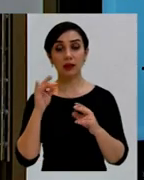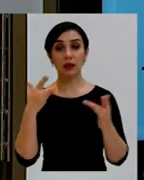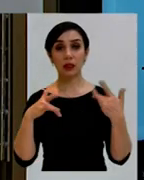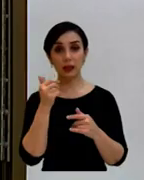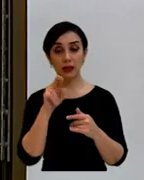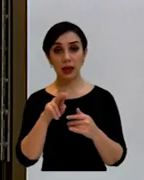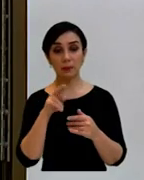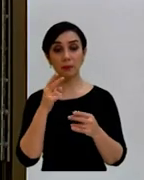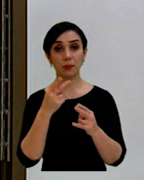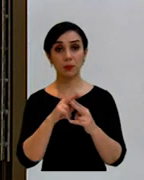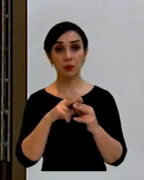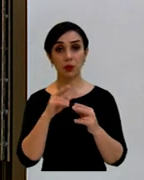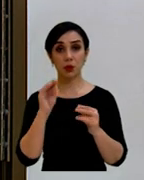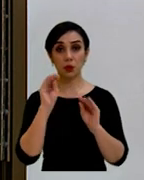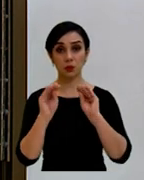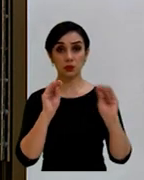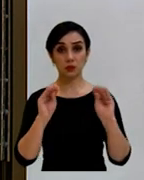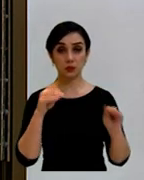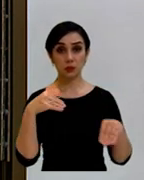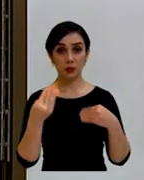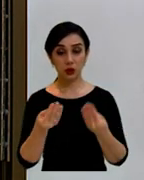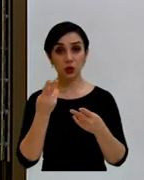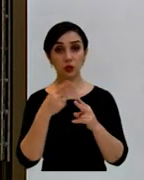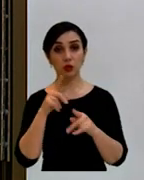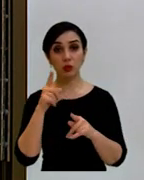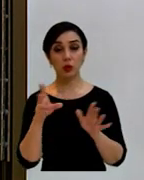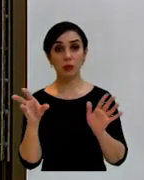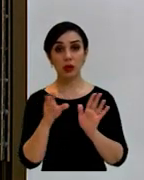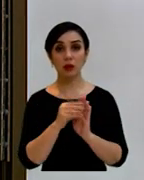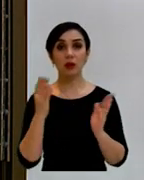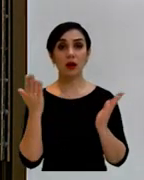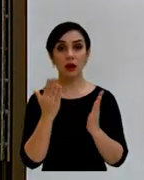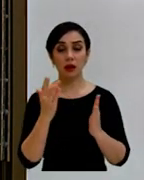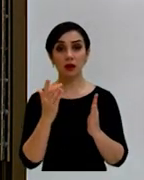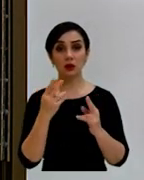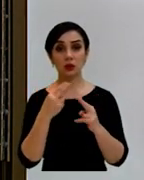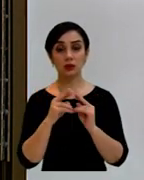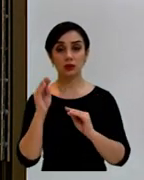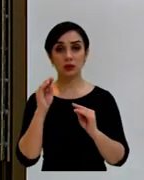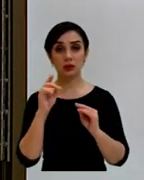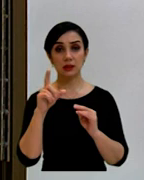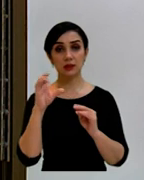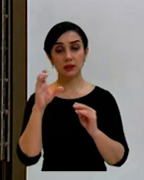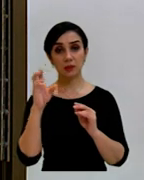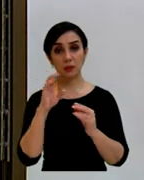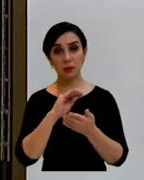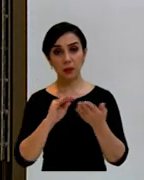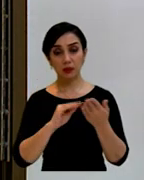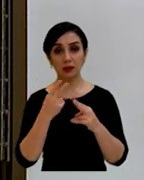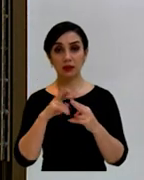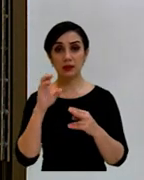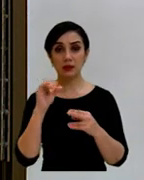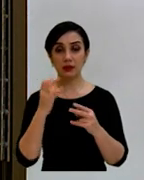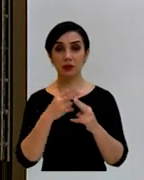gap o'rnida tasdiq gaplarni berishdi va bu bilan qanday bir badiiy san'at yaratishdi ekan? Qaysi biri